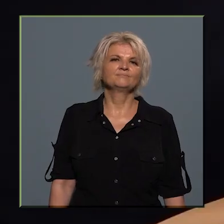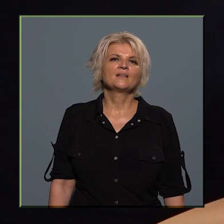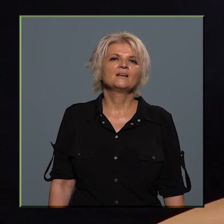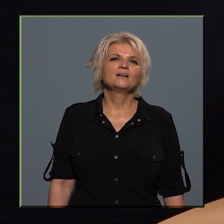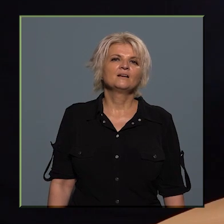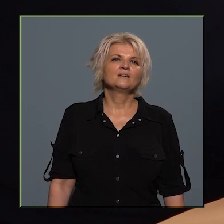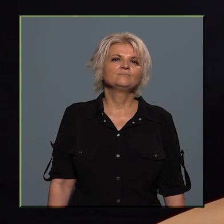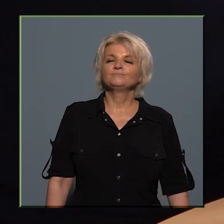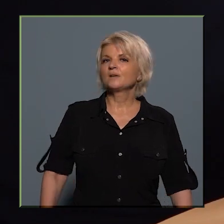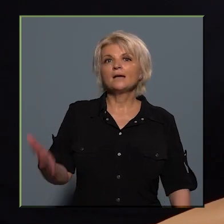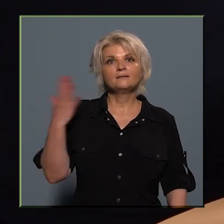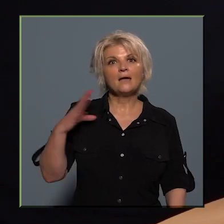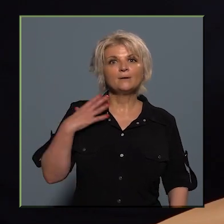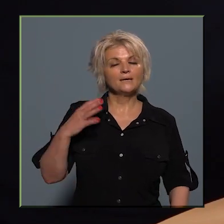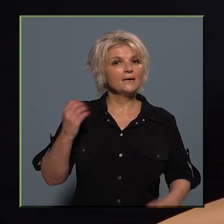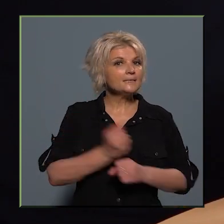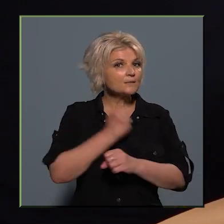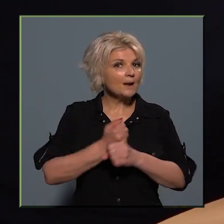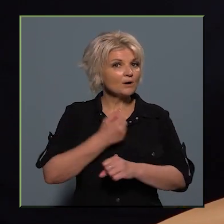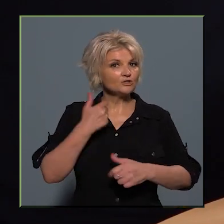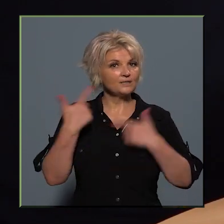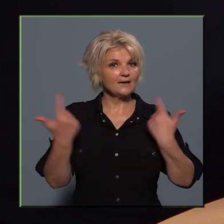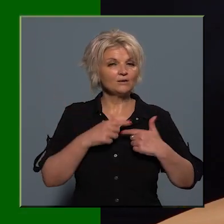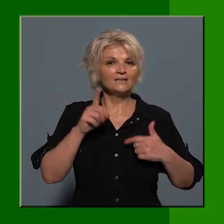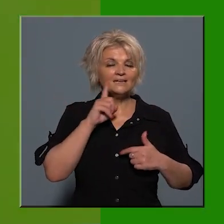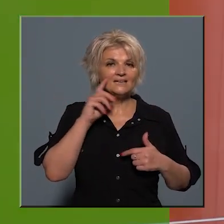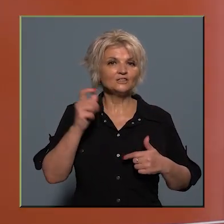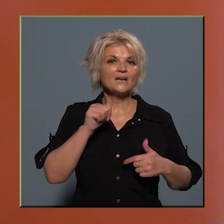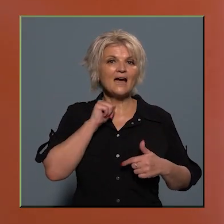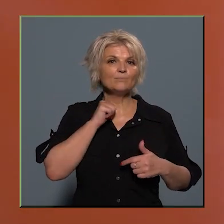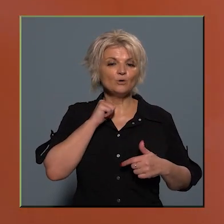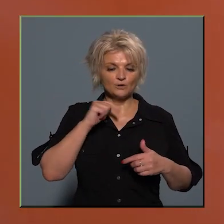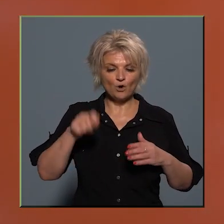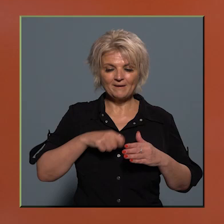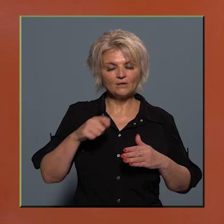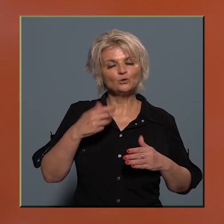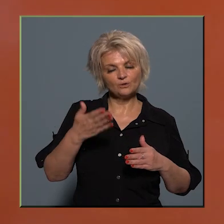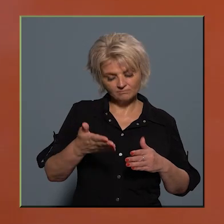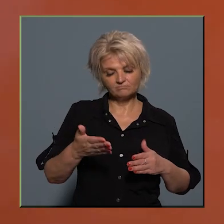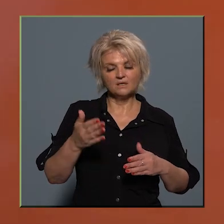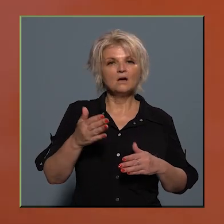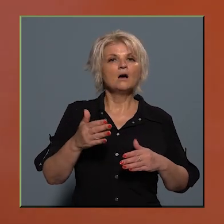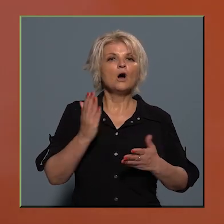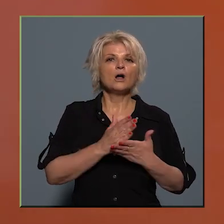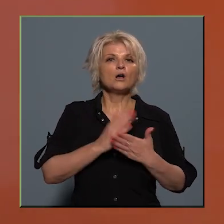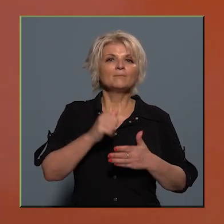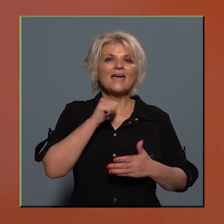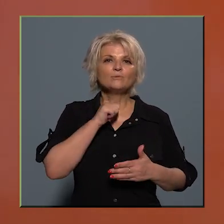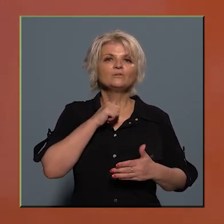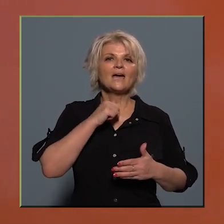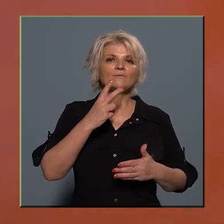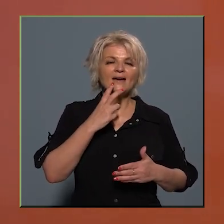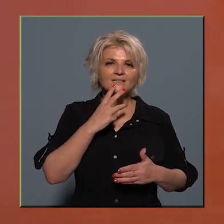A minap izgalmas tájékoztatón jártunk I. és Gábor operatőr kollégámmal, az alkalom pedig az volt, hogy a Gebrüder Weiss